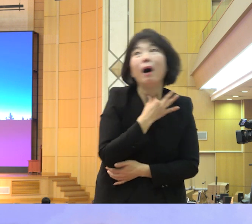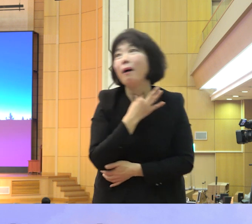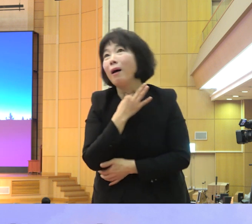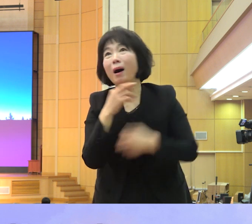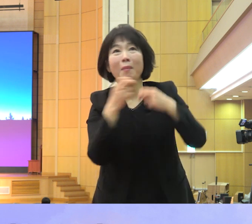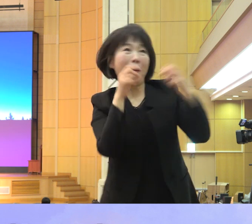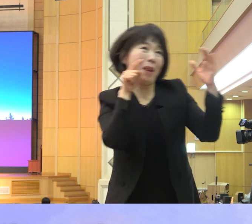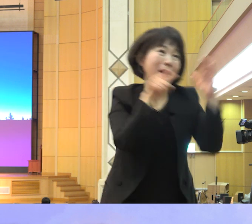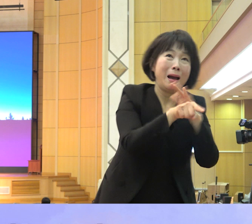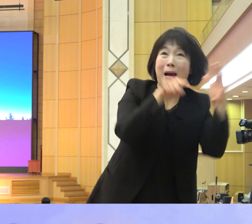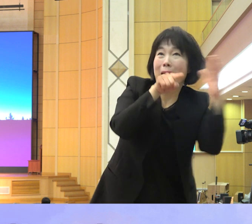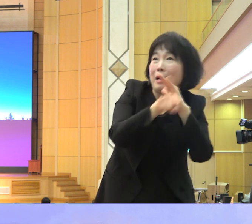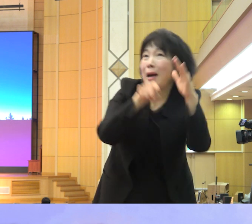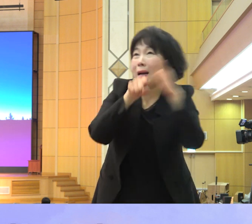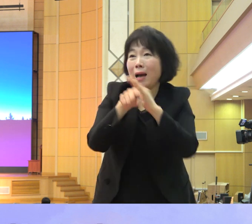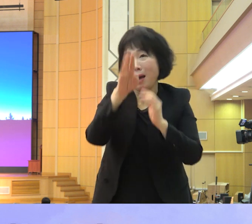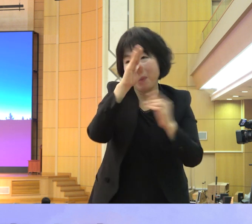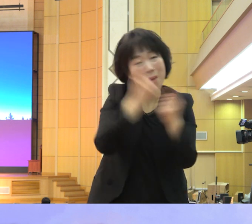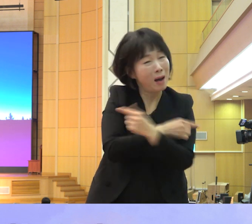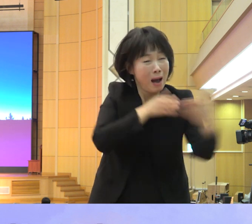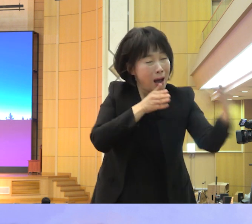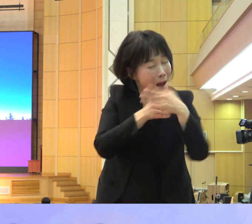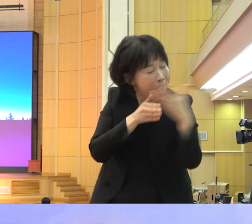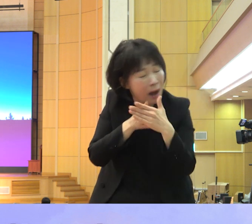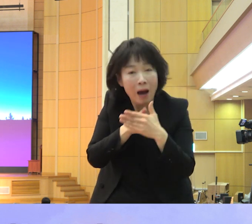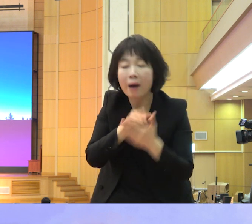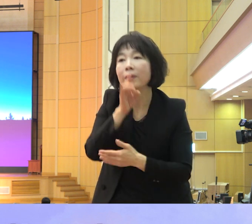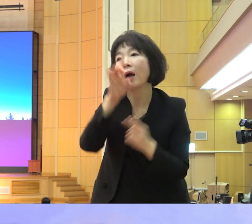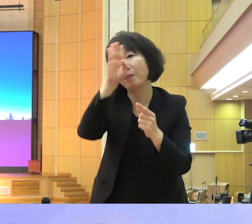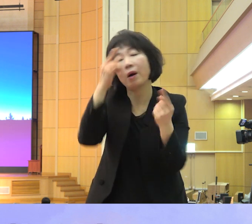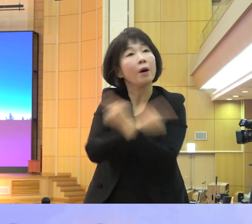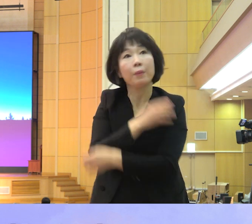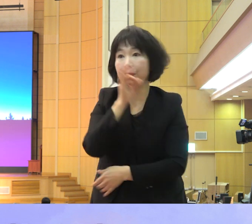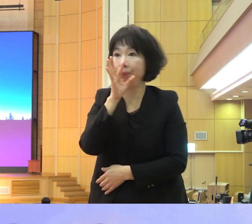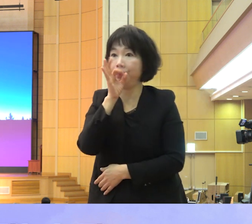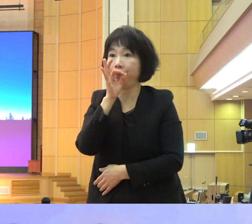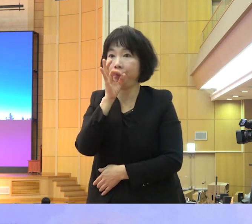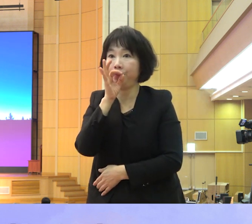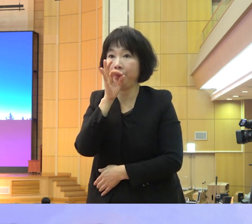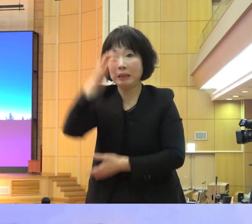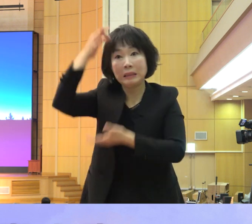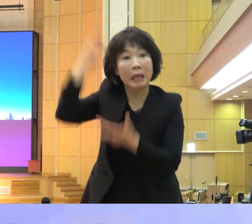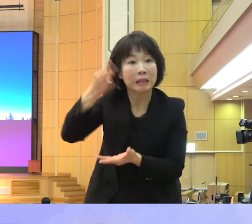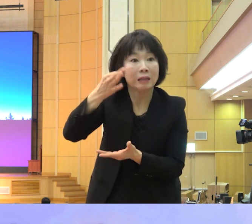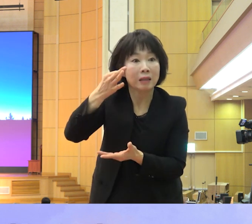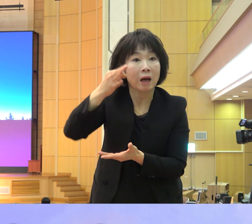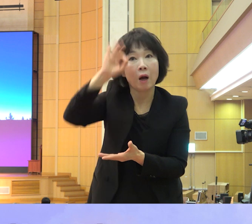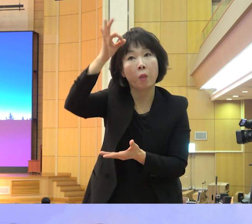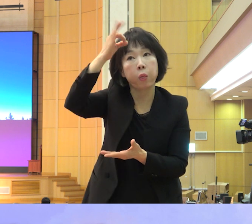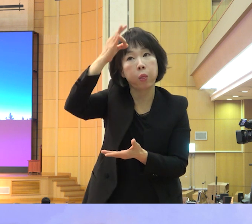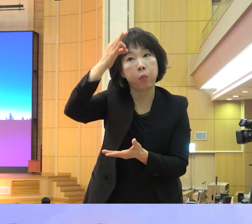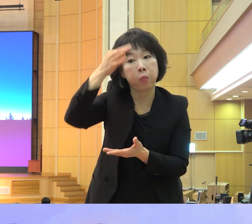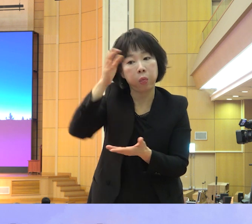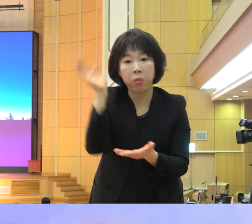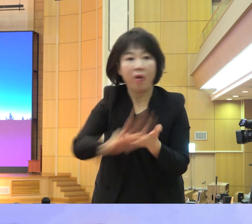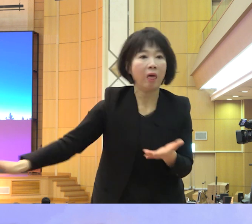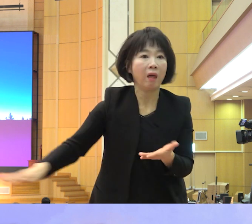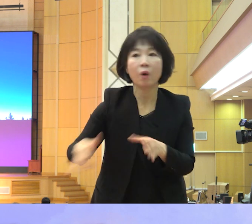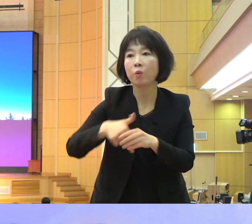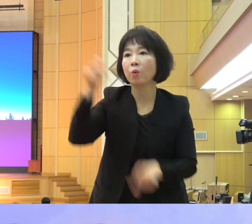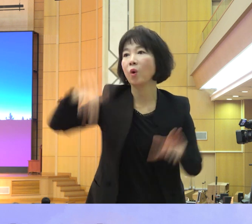만나보고 치료해보고 그러다 보니까 본인이 가지고 있던 모든 재산